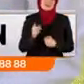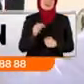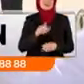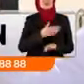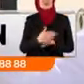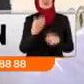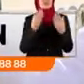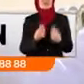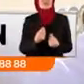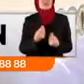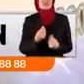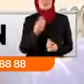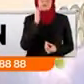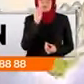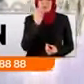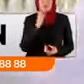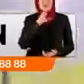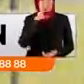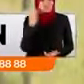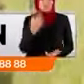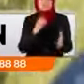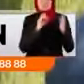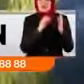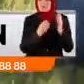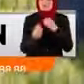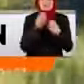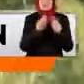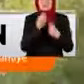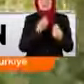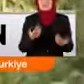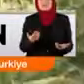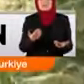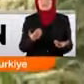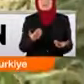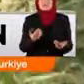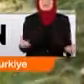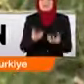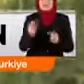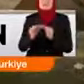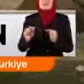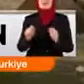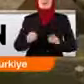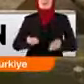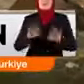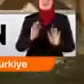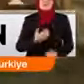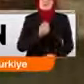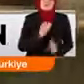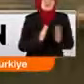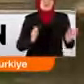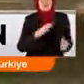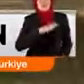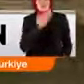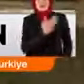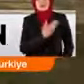Geç bile kalınmıştır beynim domates yiyelim karpuz yiyelim bir müddet Ateş yakmadın zaten yeterince içimiz yandı cumartesi günü